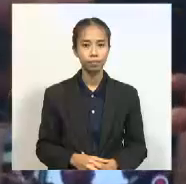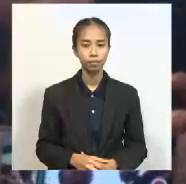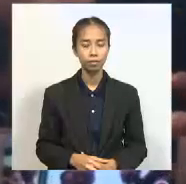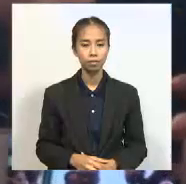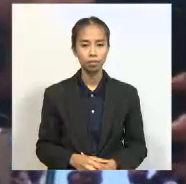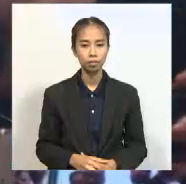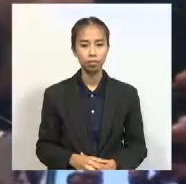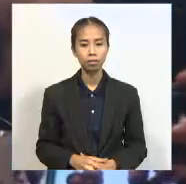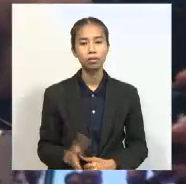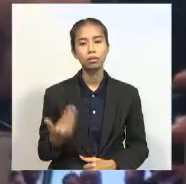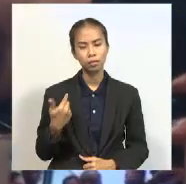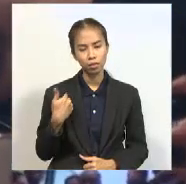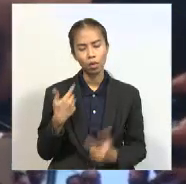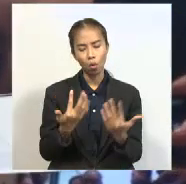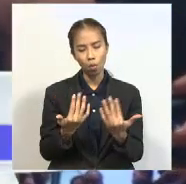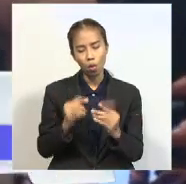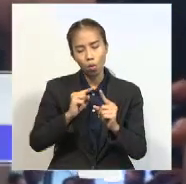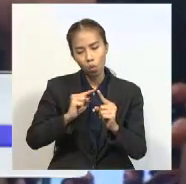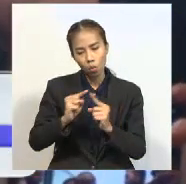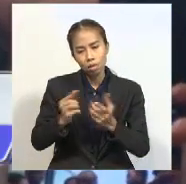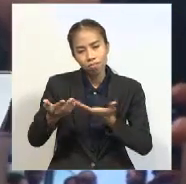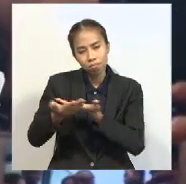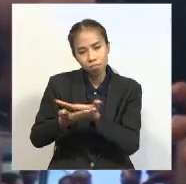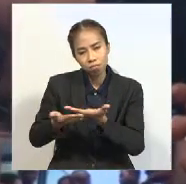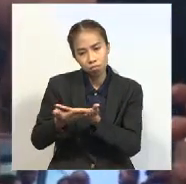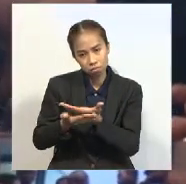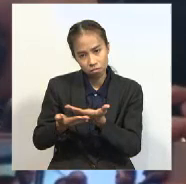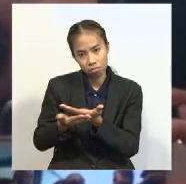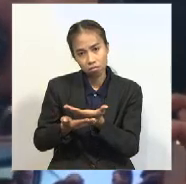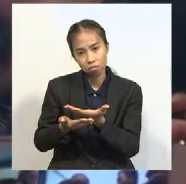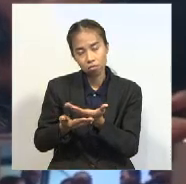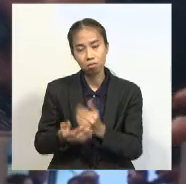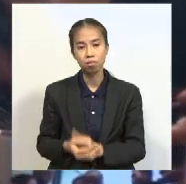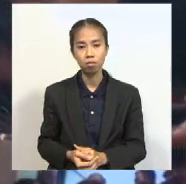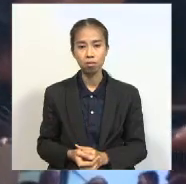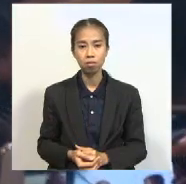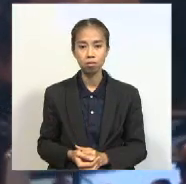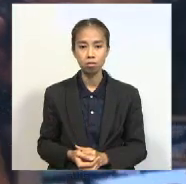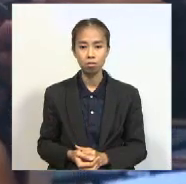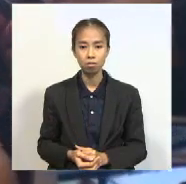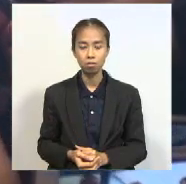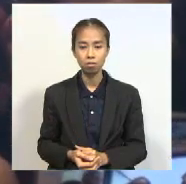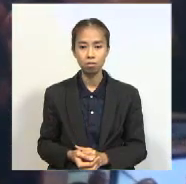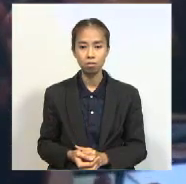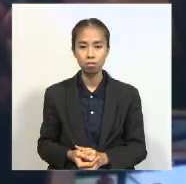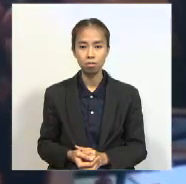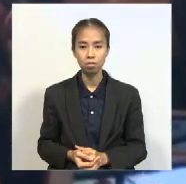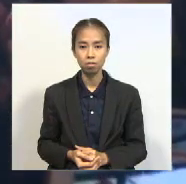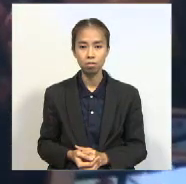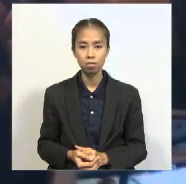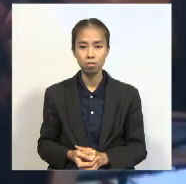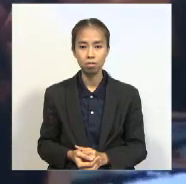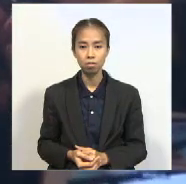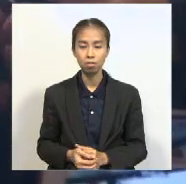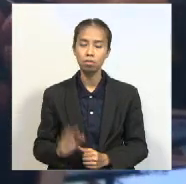ราก็คงจะต้องมีการพูดคุยกับฝ่ายนู้นนะครับแล้วก็ส่วน